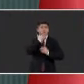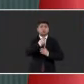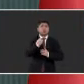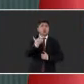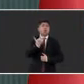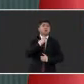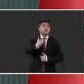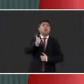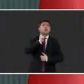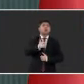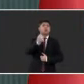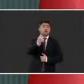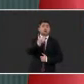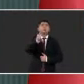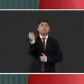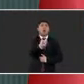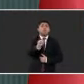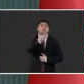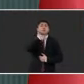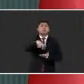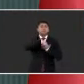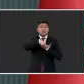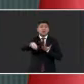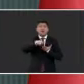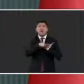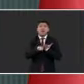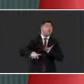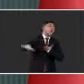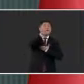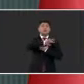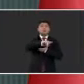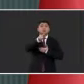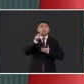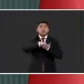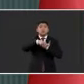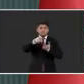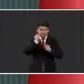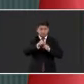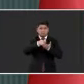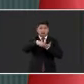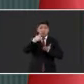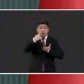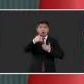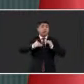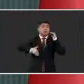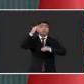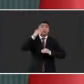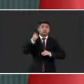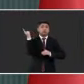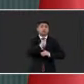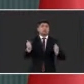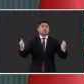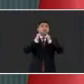ücretten memur ve emekli maaşlarına kadar tüm çalışanların gelirlerinde yüksek oranlı artış